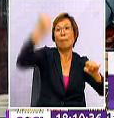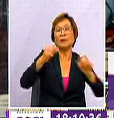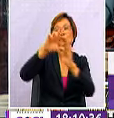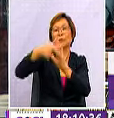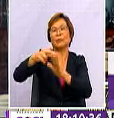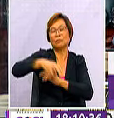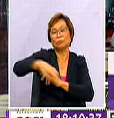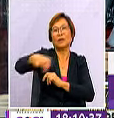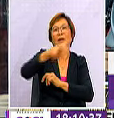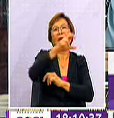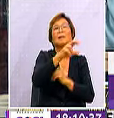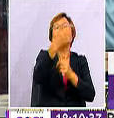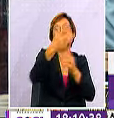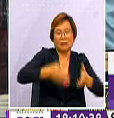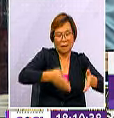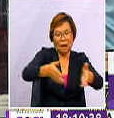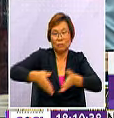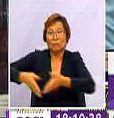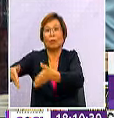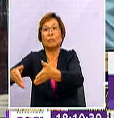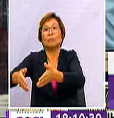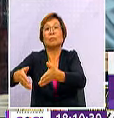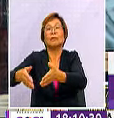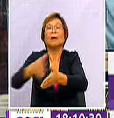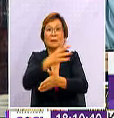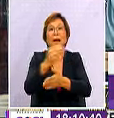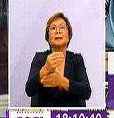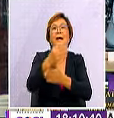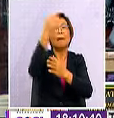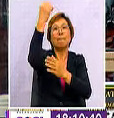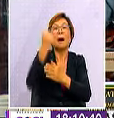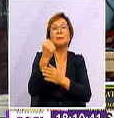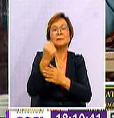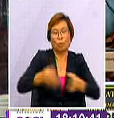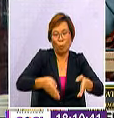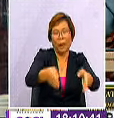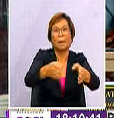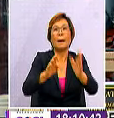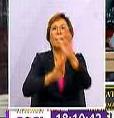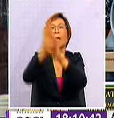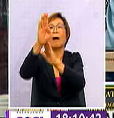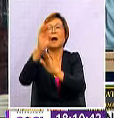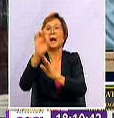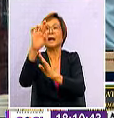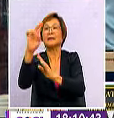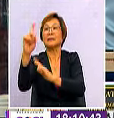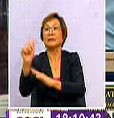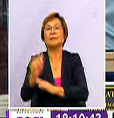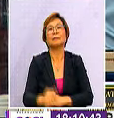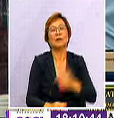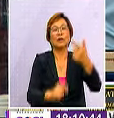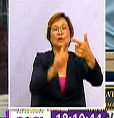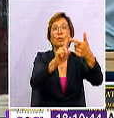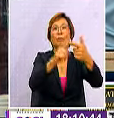rapid transit di 3 laluan berkapasiti tinggi dan pembinaan busway di kawasan pembangunan IRDA.